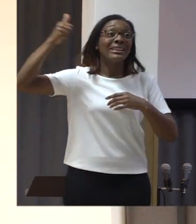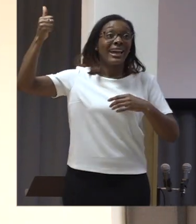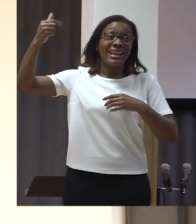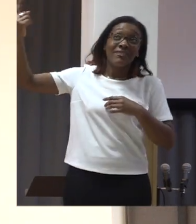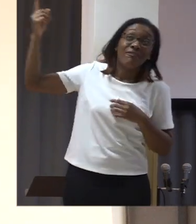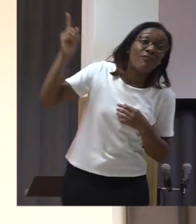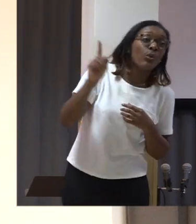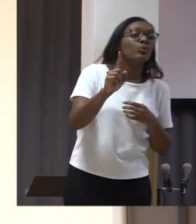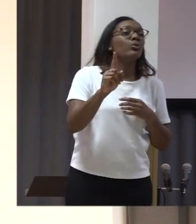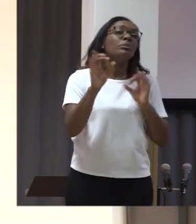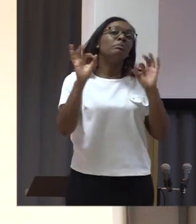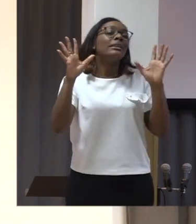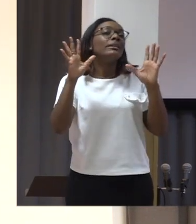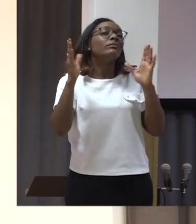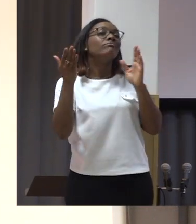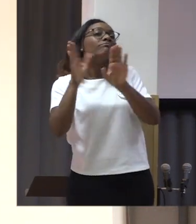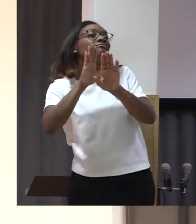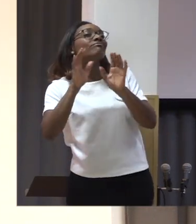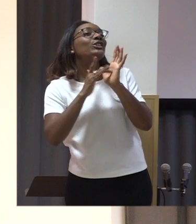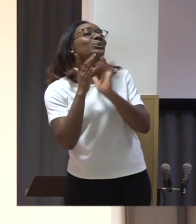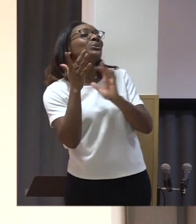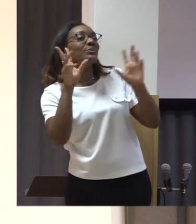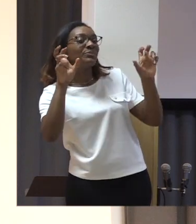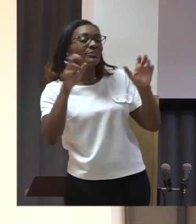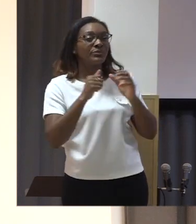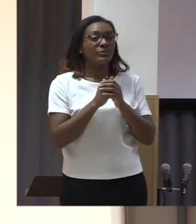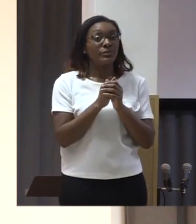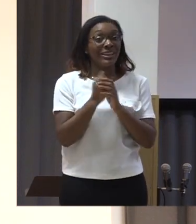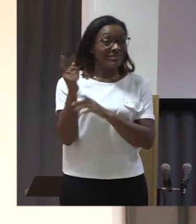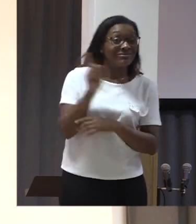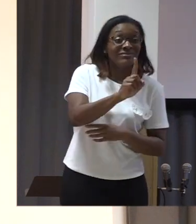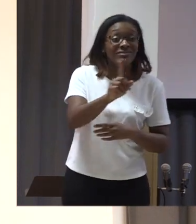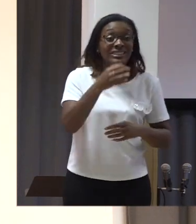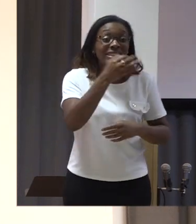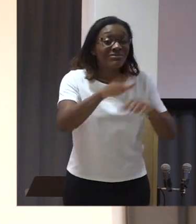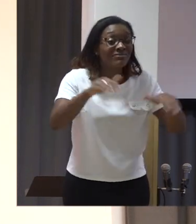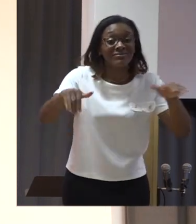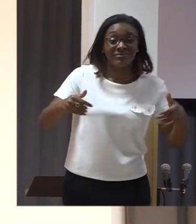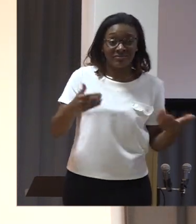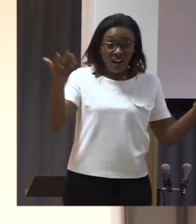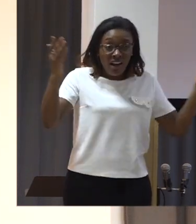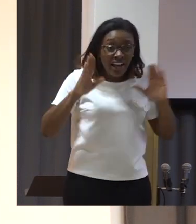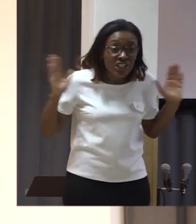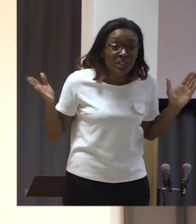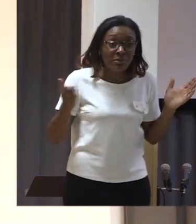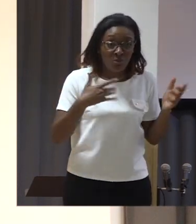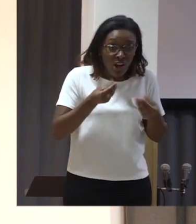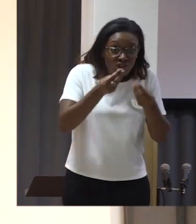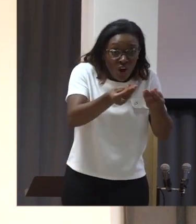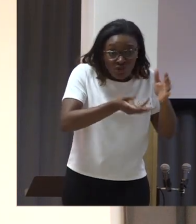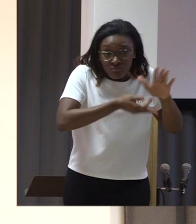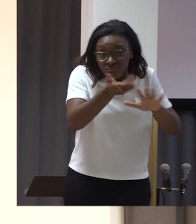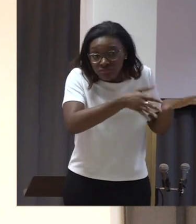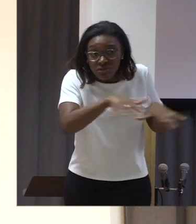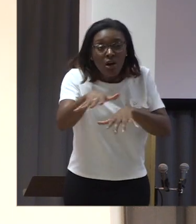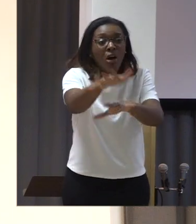des Israélites ce qui suit. Je vous ai fait sortir d'Égypte. Je vous ai amené dans le pays que j'avais juré